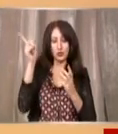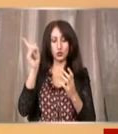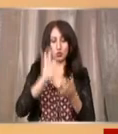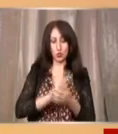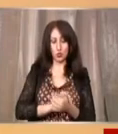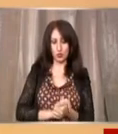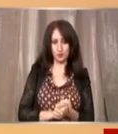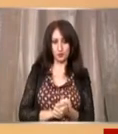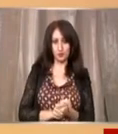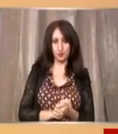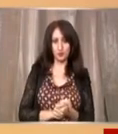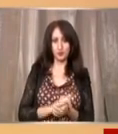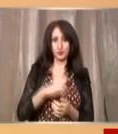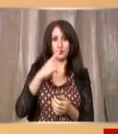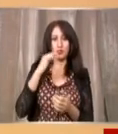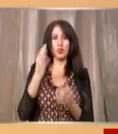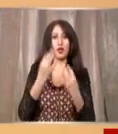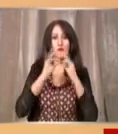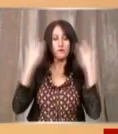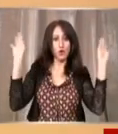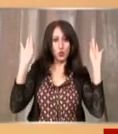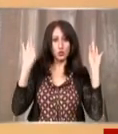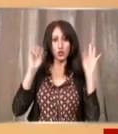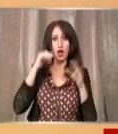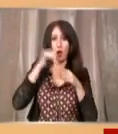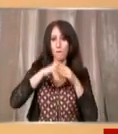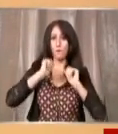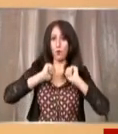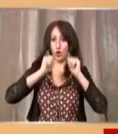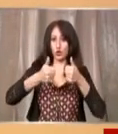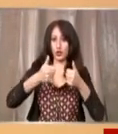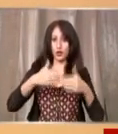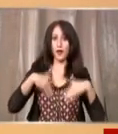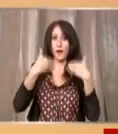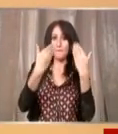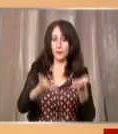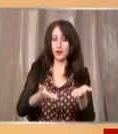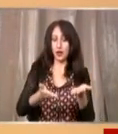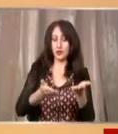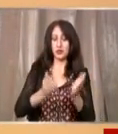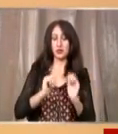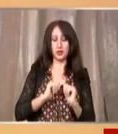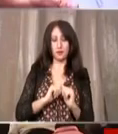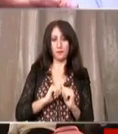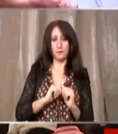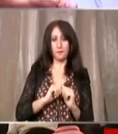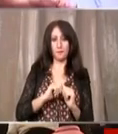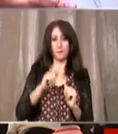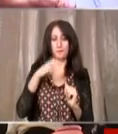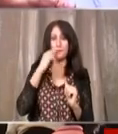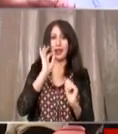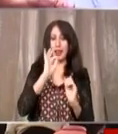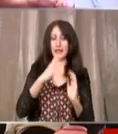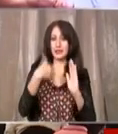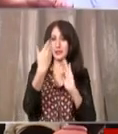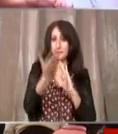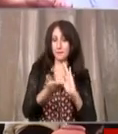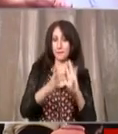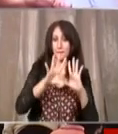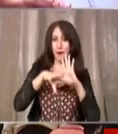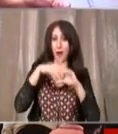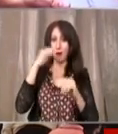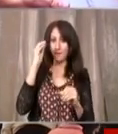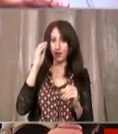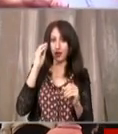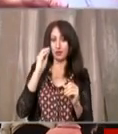اي تشكيك ولا يوجد اي دعوه لاي نوع من انواع المهاترات. احنا طبعا وكمان الهيئه ستدعو كل